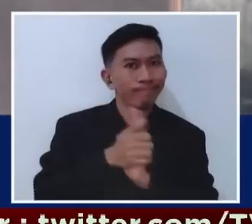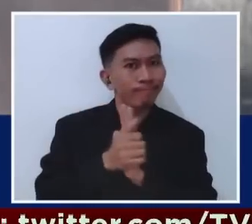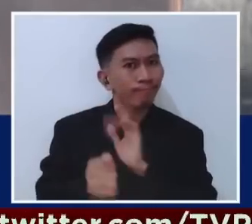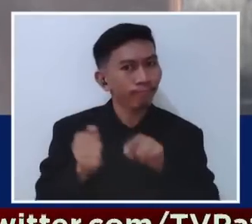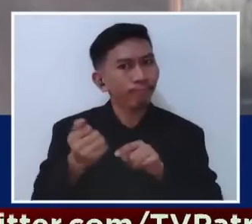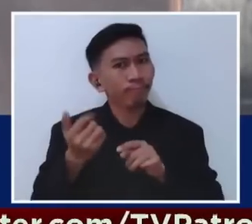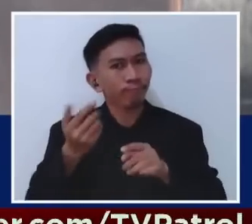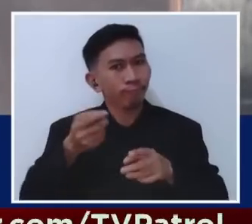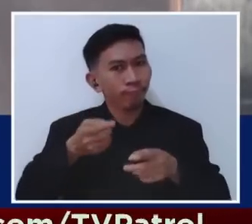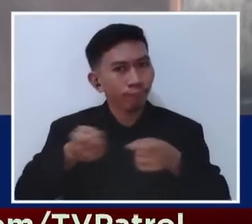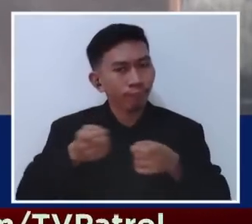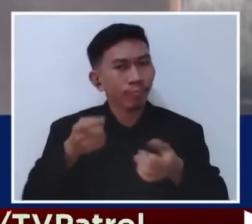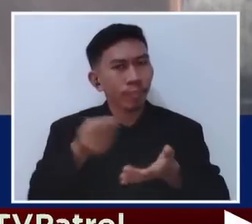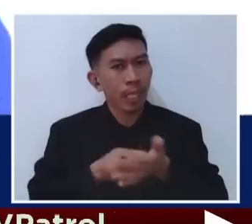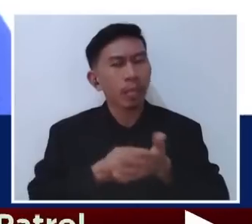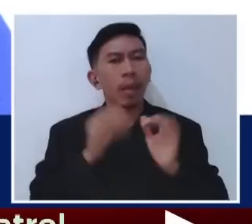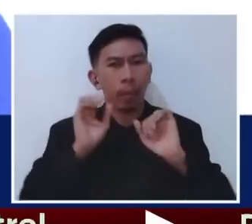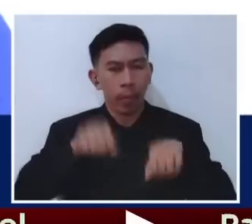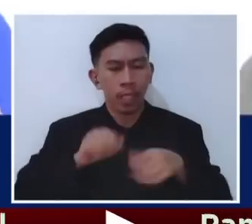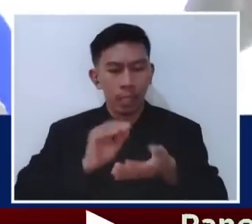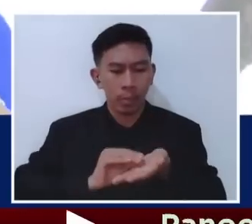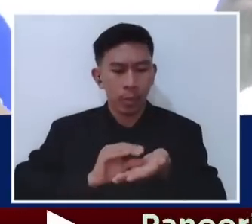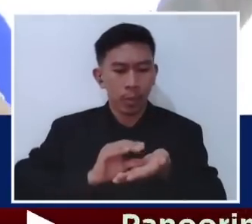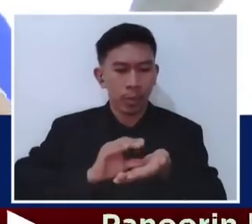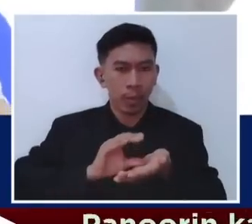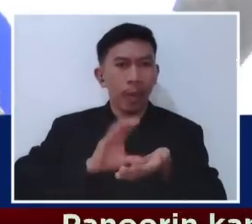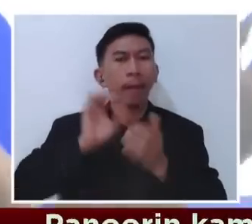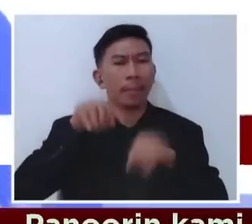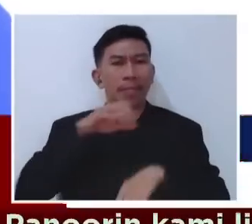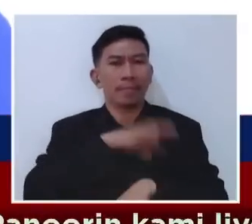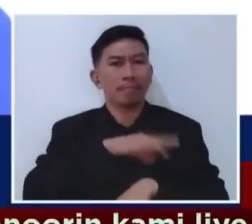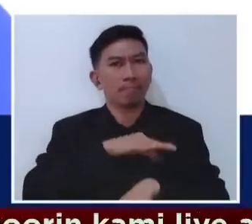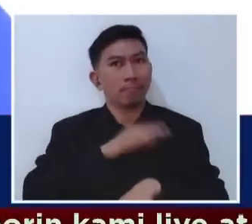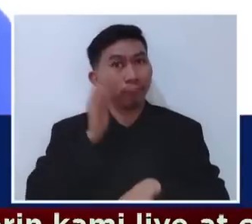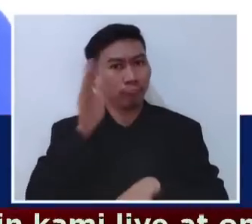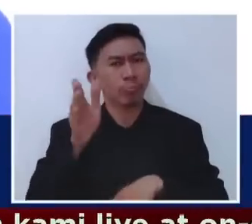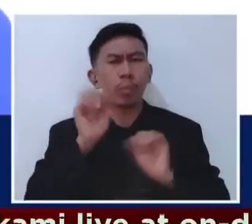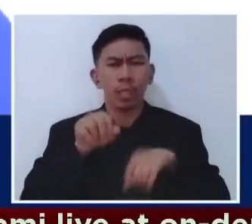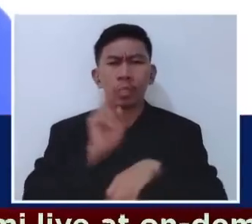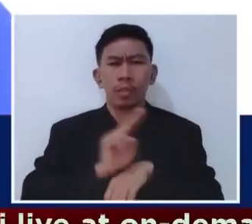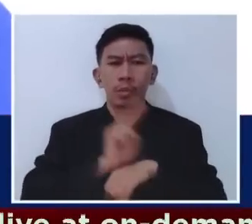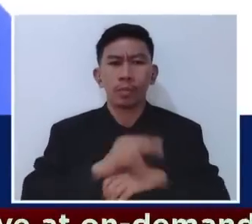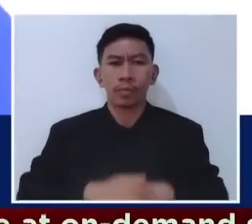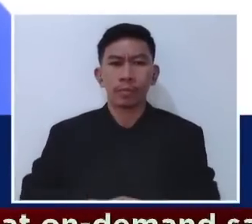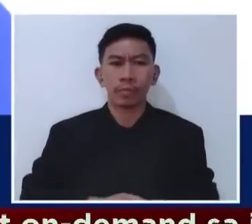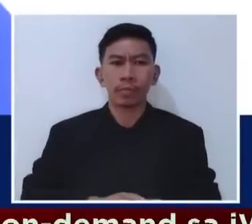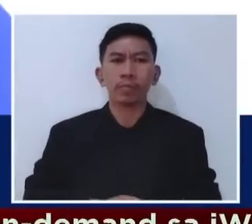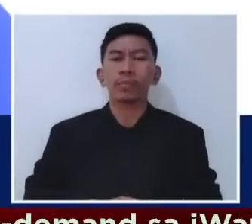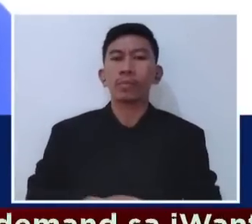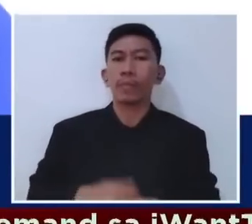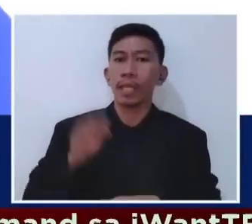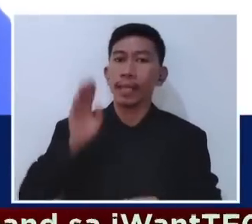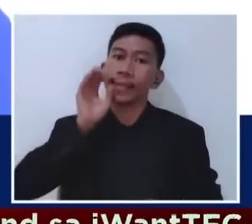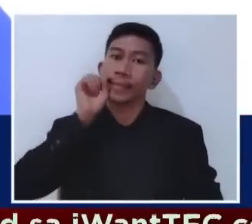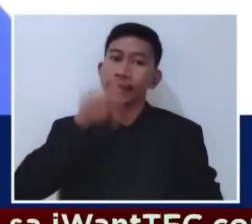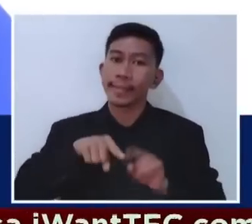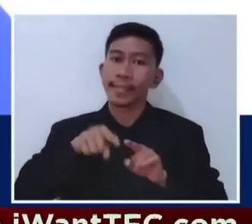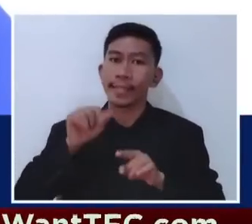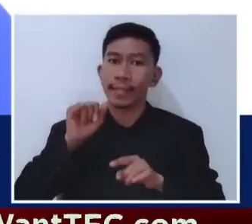at magagamit natin yung pondong yan. May pakiusap naman sa lahat ang kapatid ng Pangulo na si Senador Amy